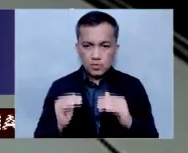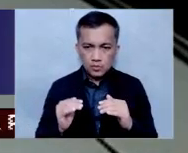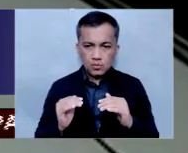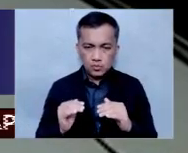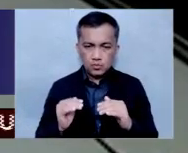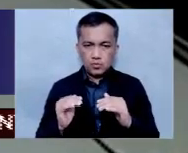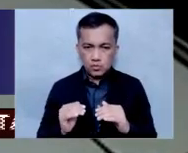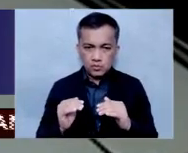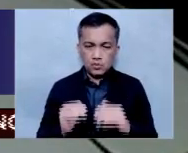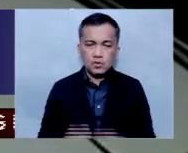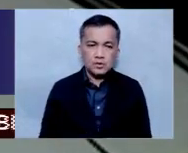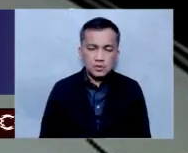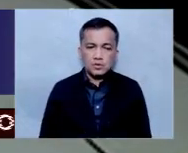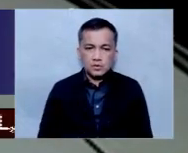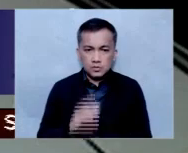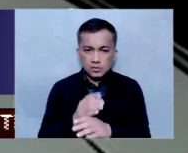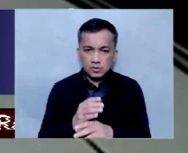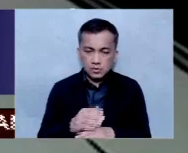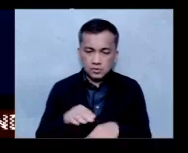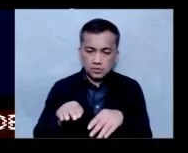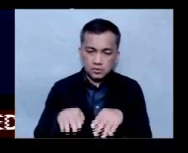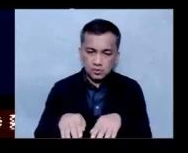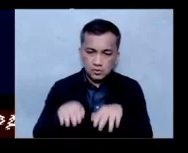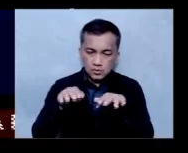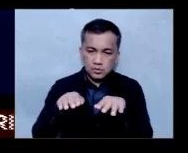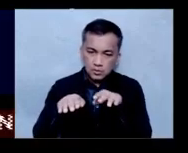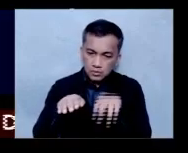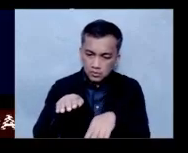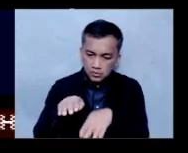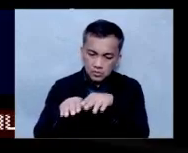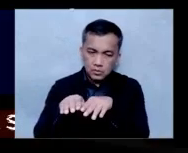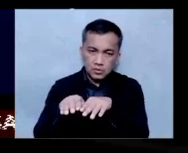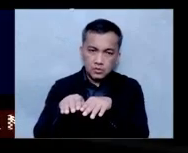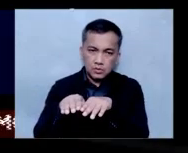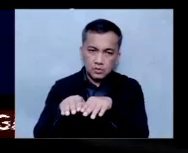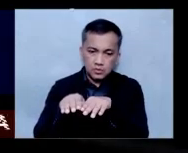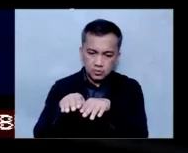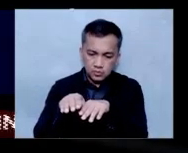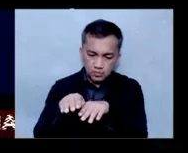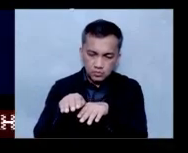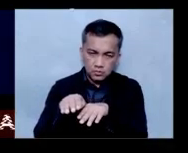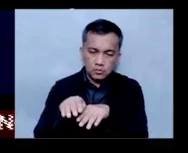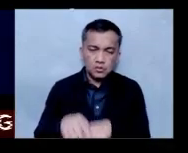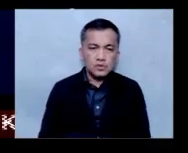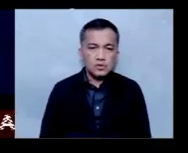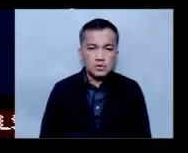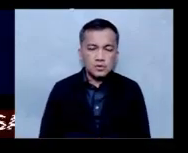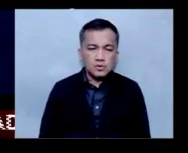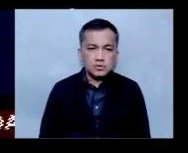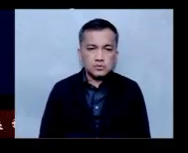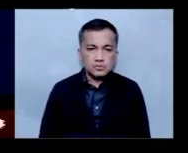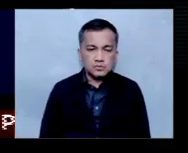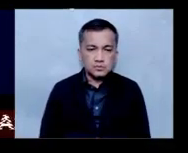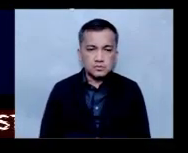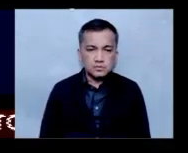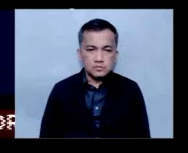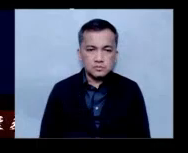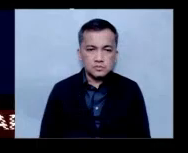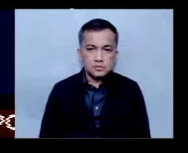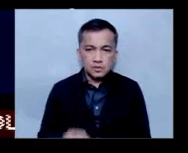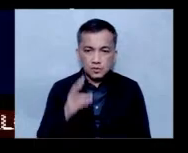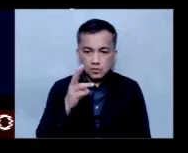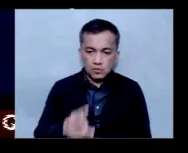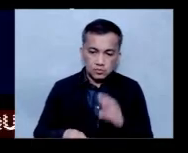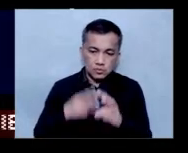sasakyan na nakita natin na lubog noong Tuesday night, ngayon nasa nasa gulong na yung